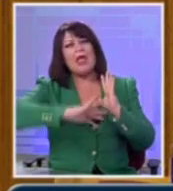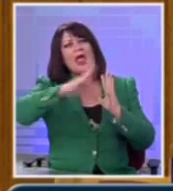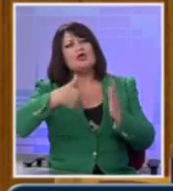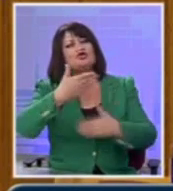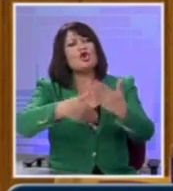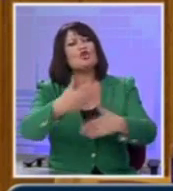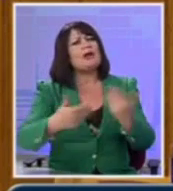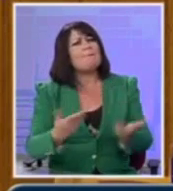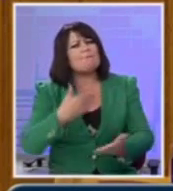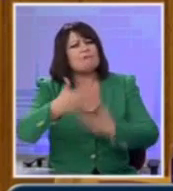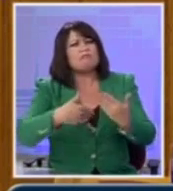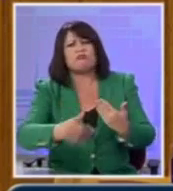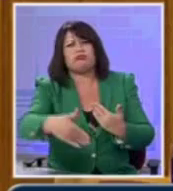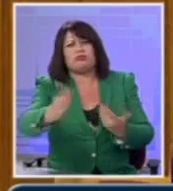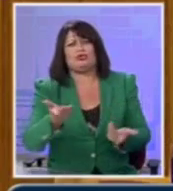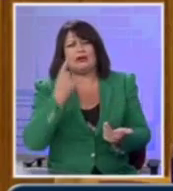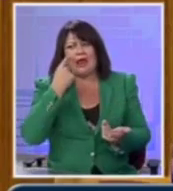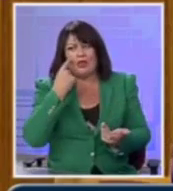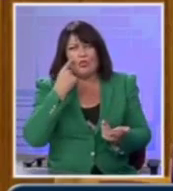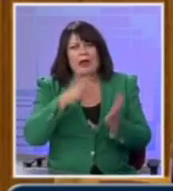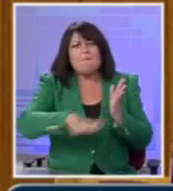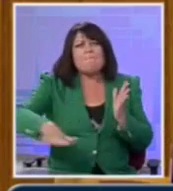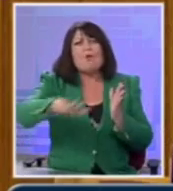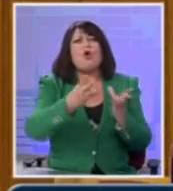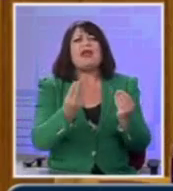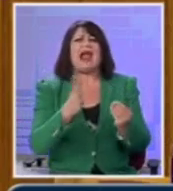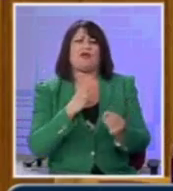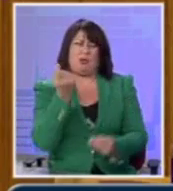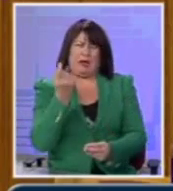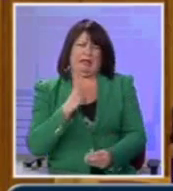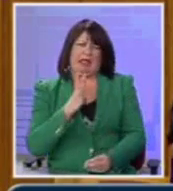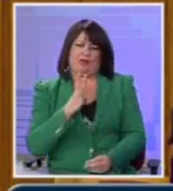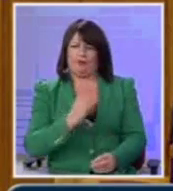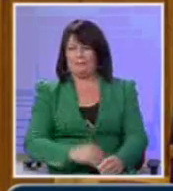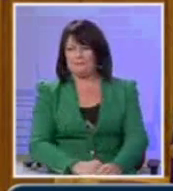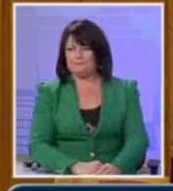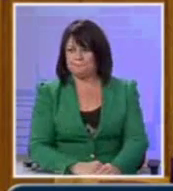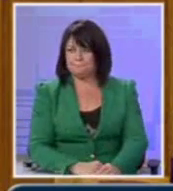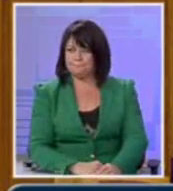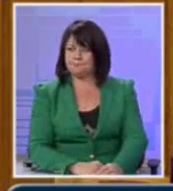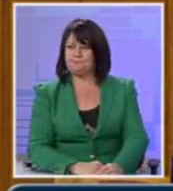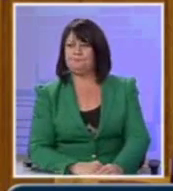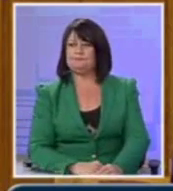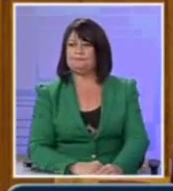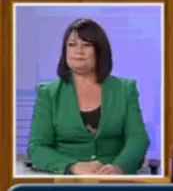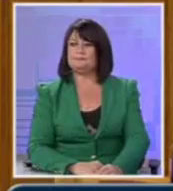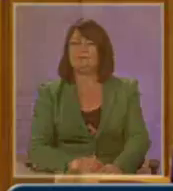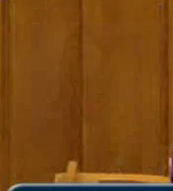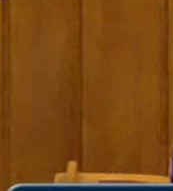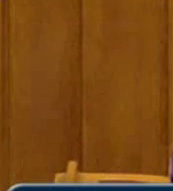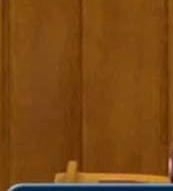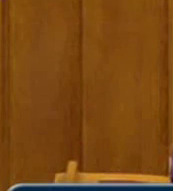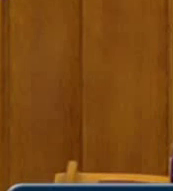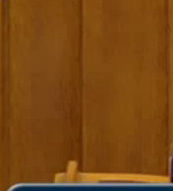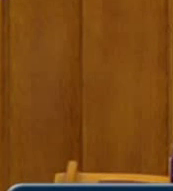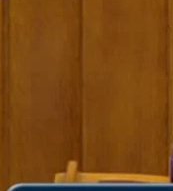έργων, ώστε να έχουμε διάχυση των έργων σε πολλούς και όχι σε ελάχιστους. Ολοκληρώνω, κύριε Πρόεδρε. Τέταρτος